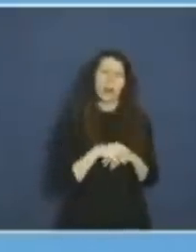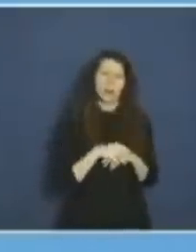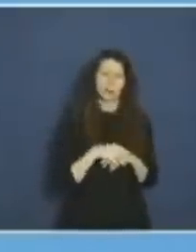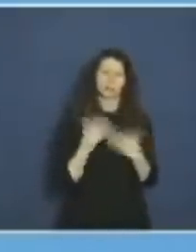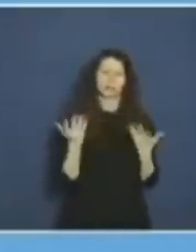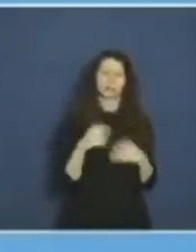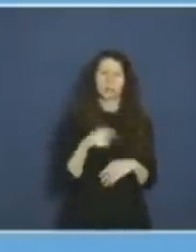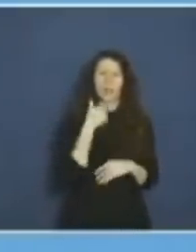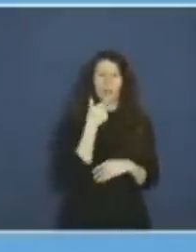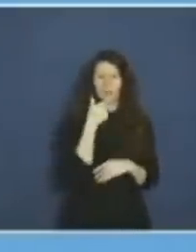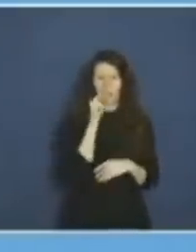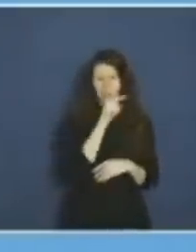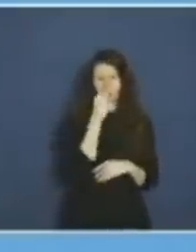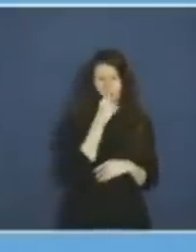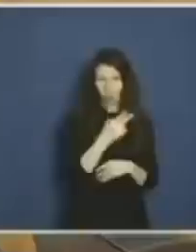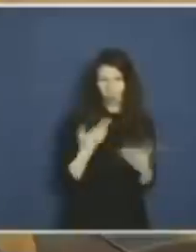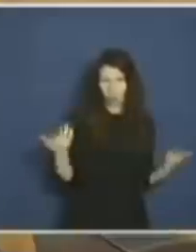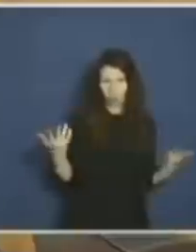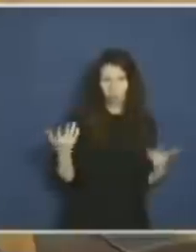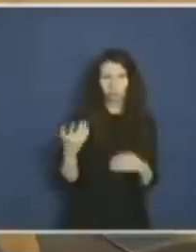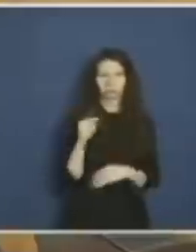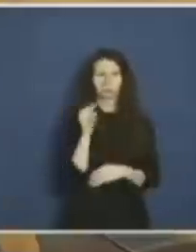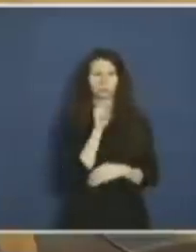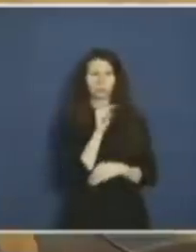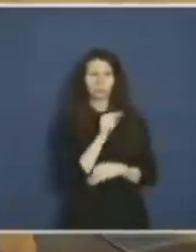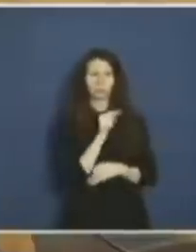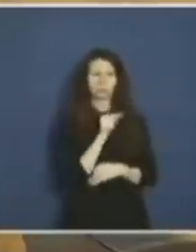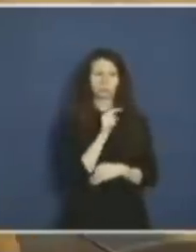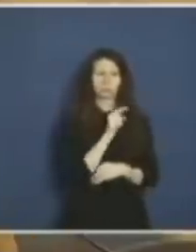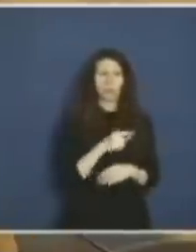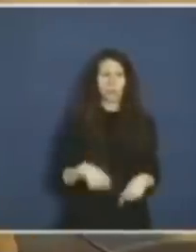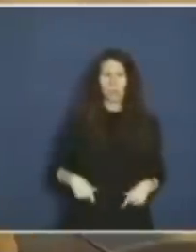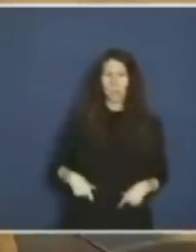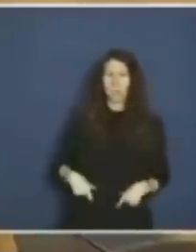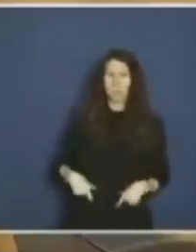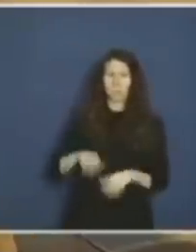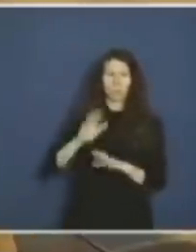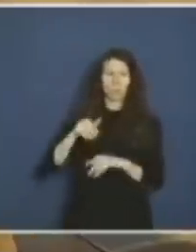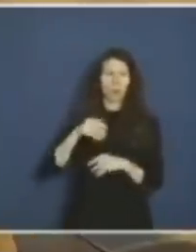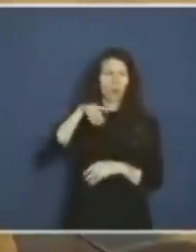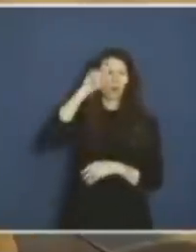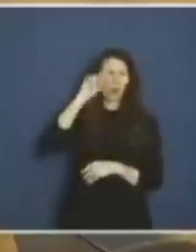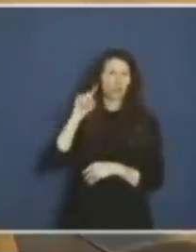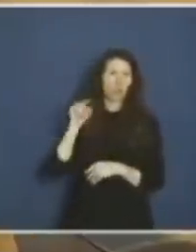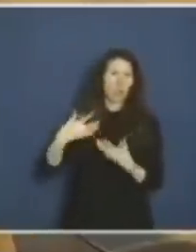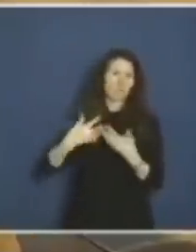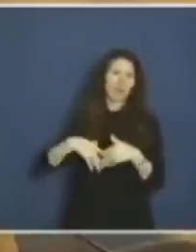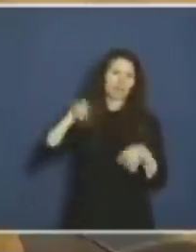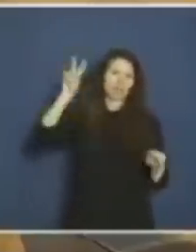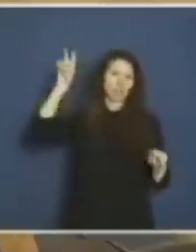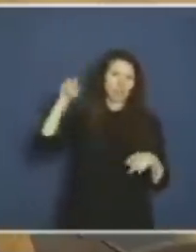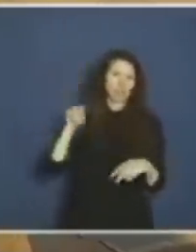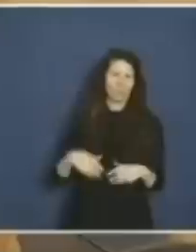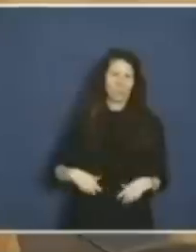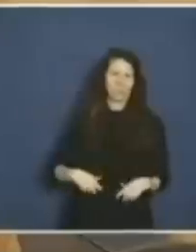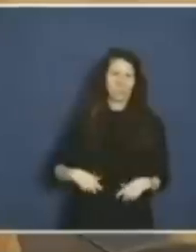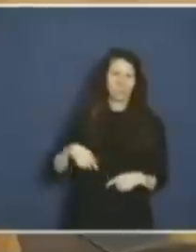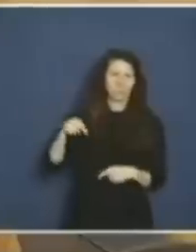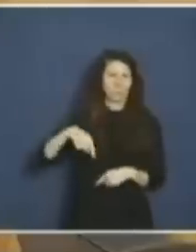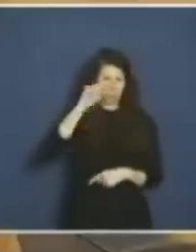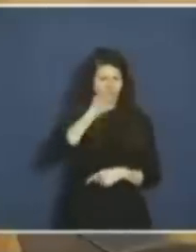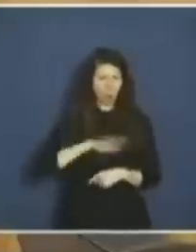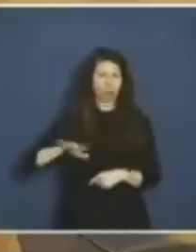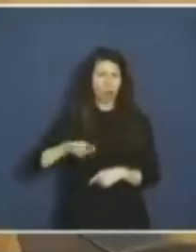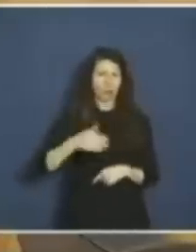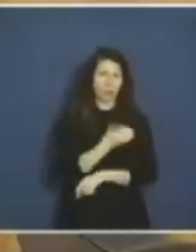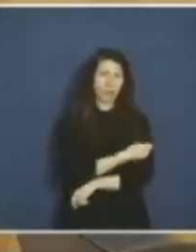Königreich zum Beispiel, also da machen sie sich sehr lustig über die German Machine. Das ist alles also mit den Impfen hier in Deutschland nicht so schnell